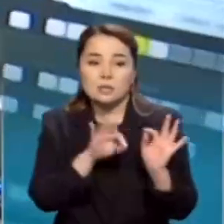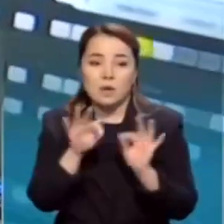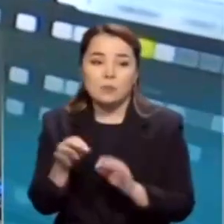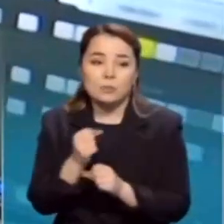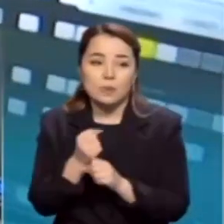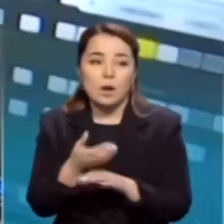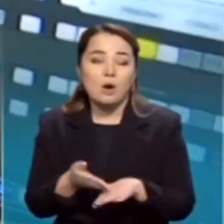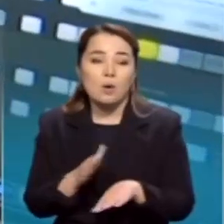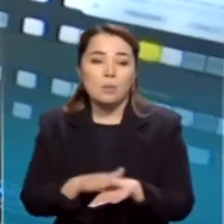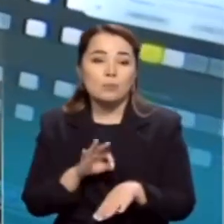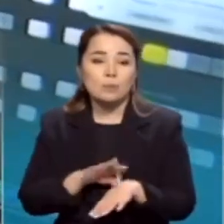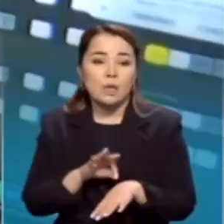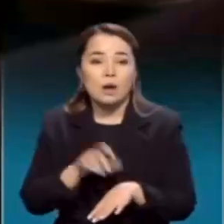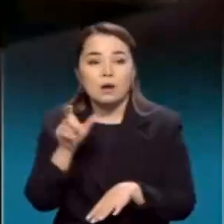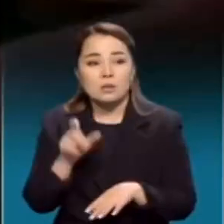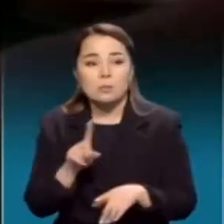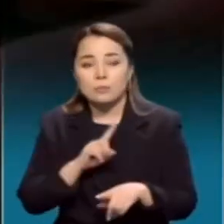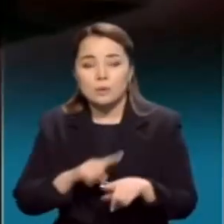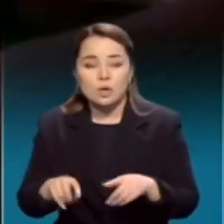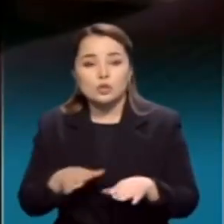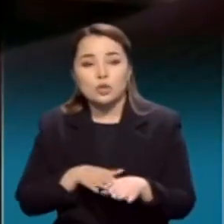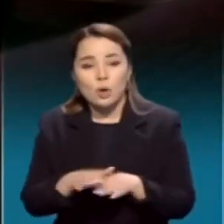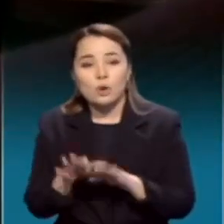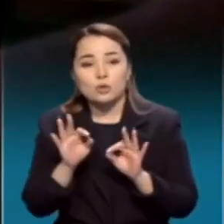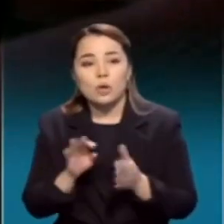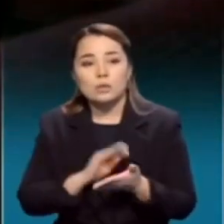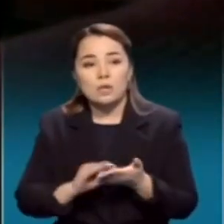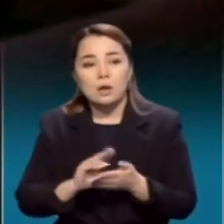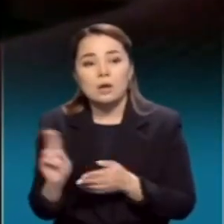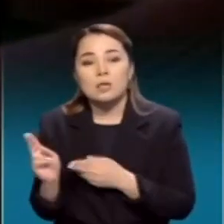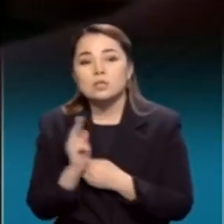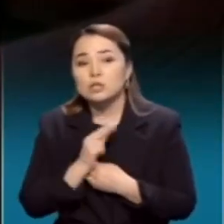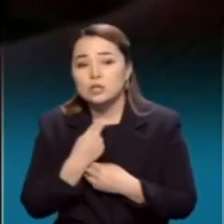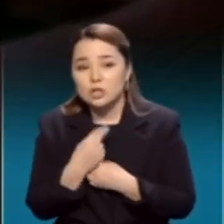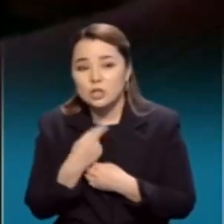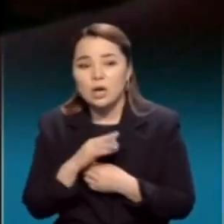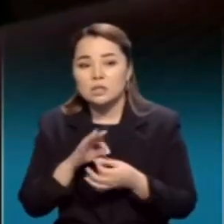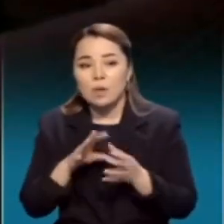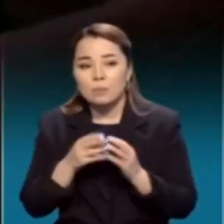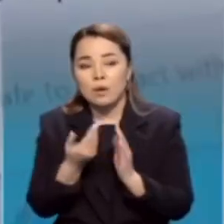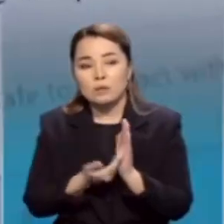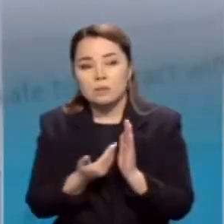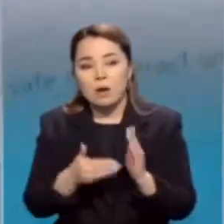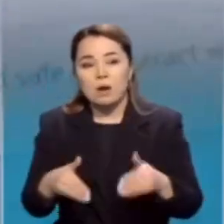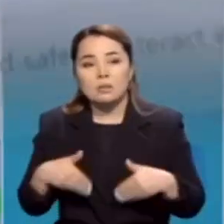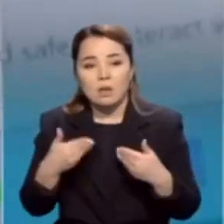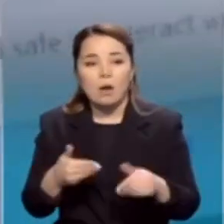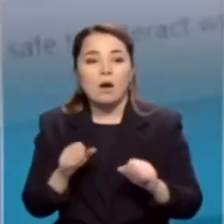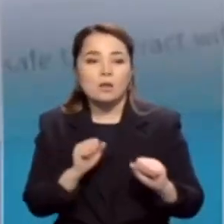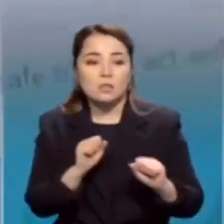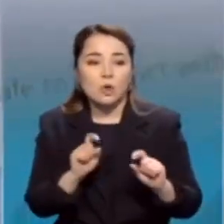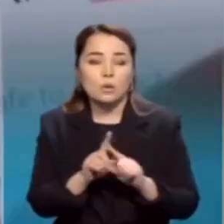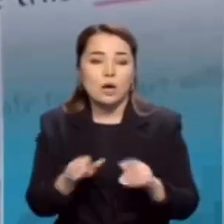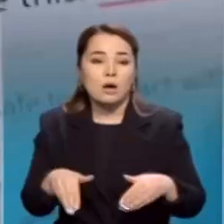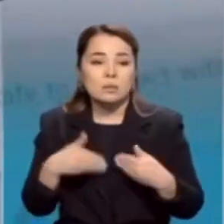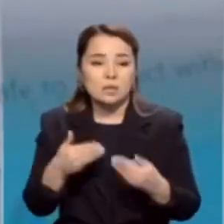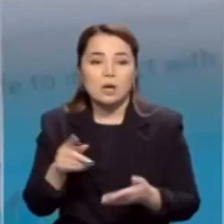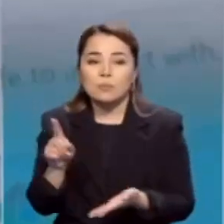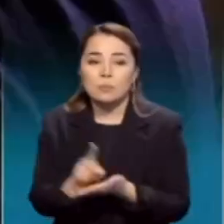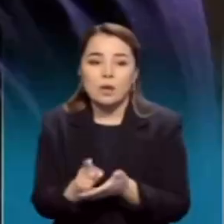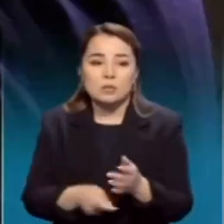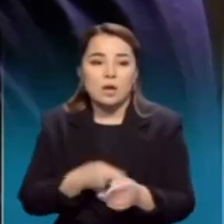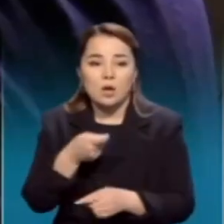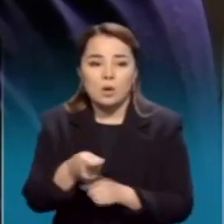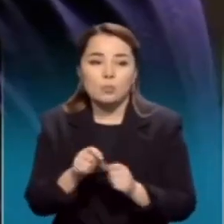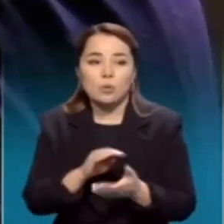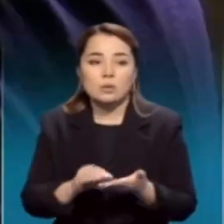Тіпті ауырып тұрған адам симптомдарын толық әрі дұрыс жазса, қандай емшара қолдану керегін айтады. Адвокаттық кеңесте беріп, тиісті органдарға шағым да